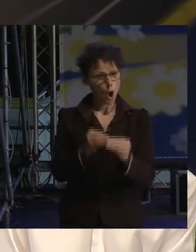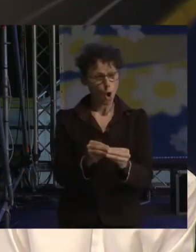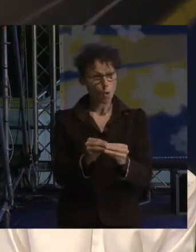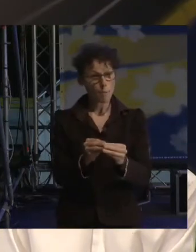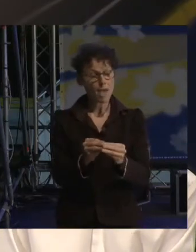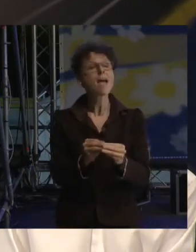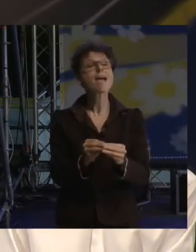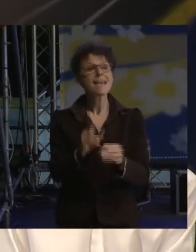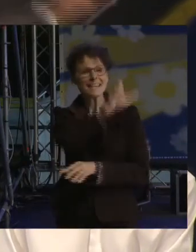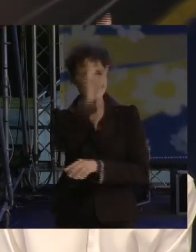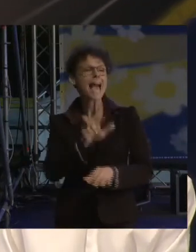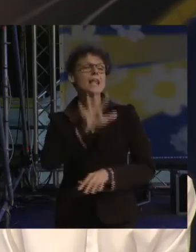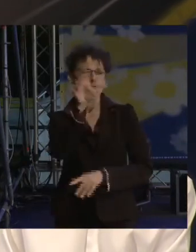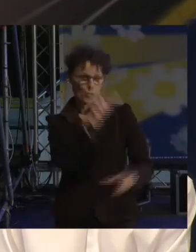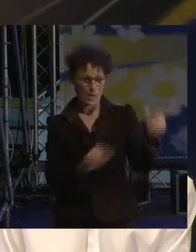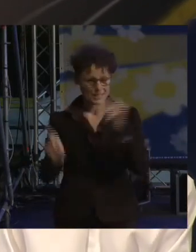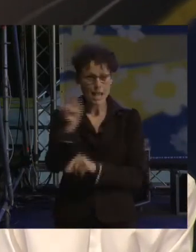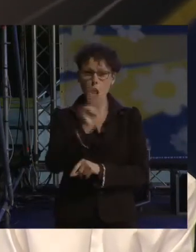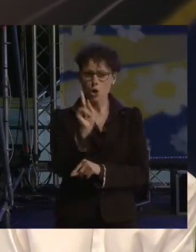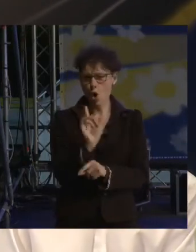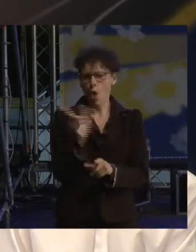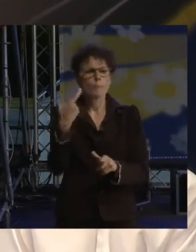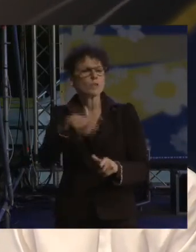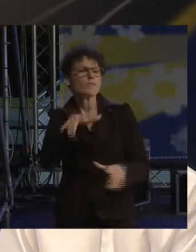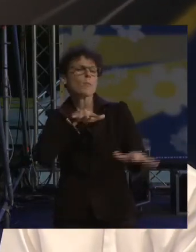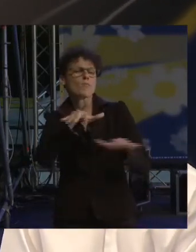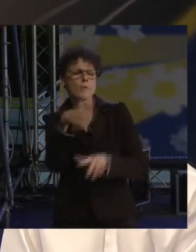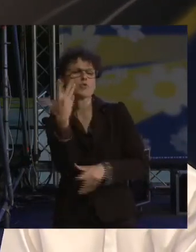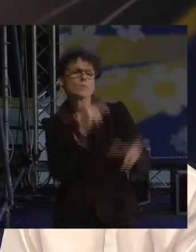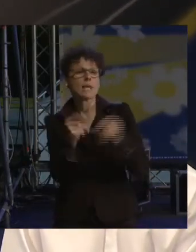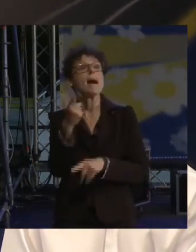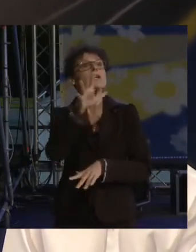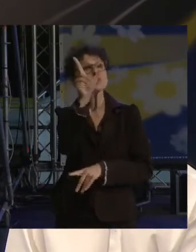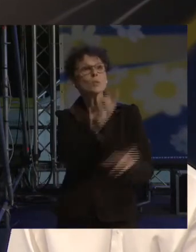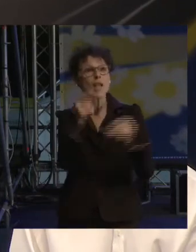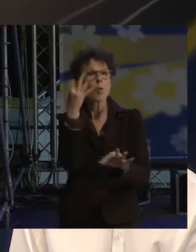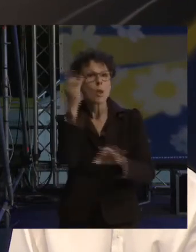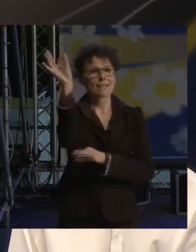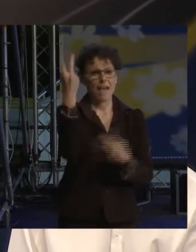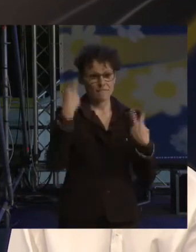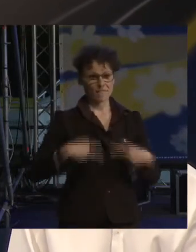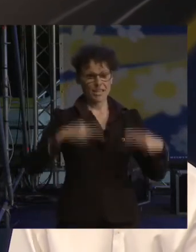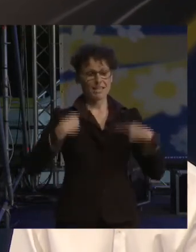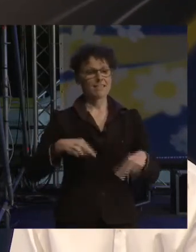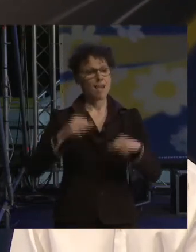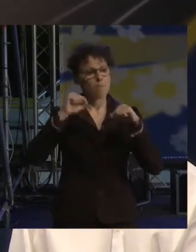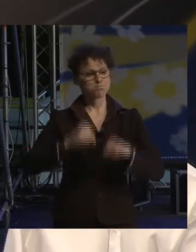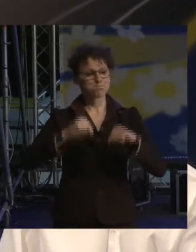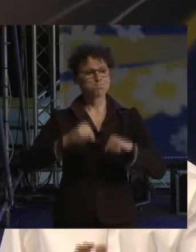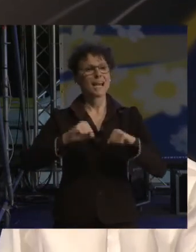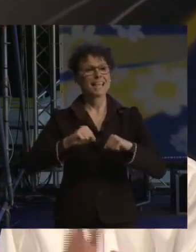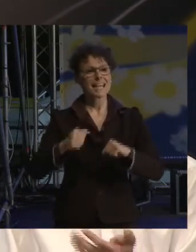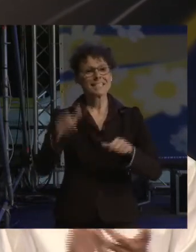5 stelle non perché del movimento 5 stelle ma perché 5 stelle nella qualità della vita e del benessere dei cittadini